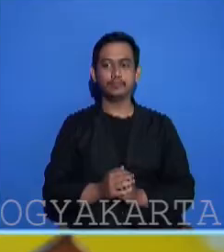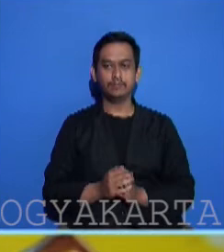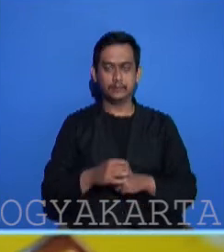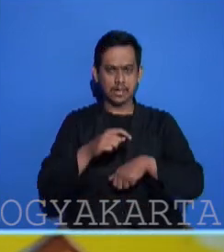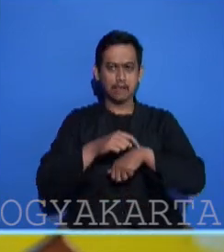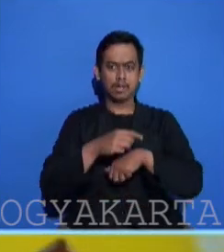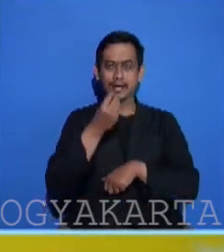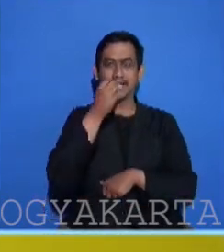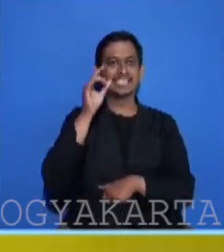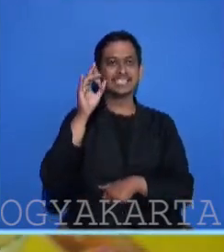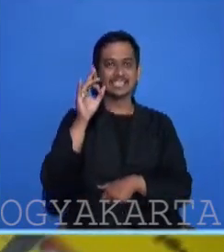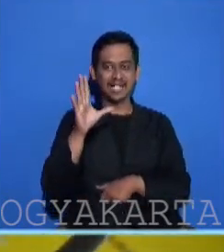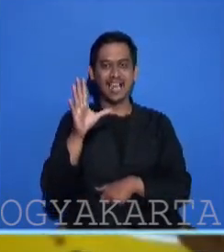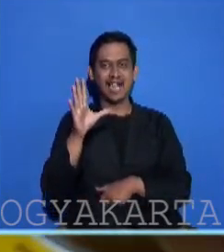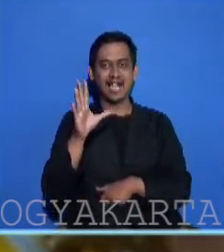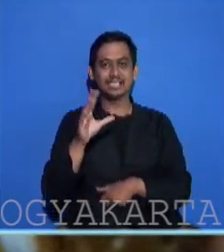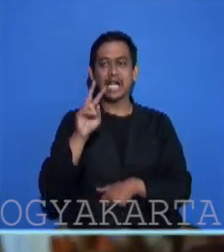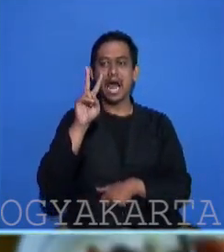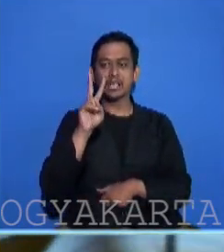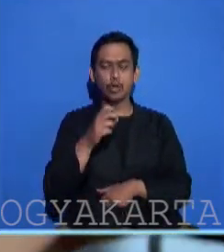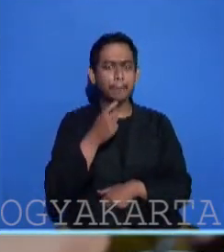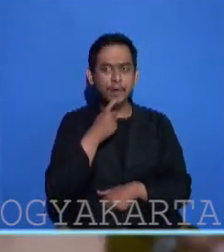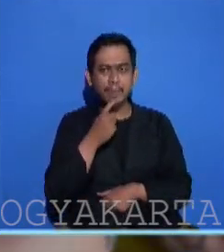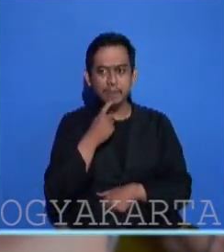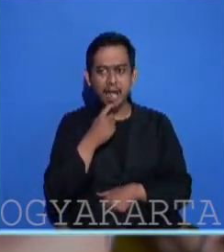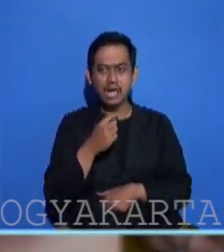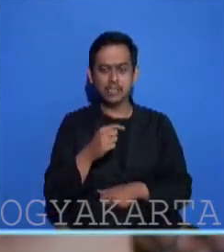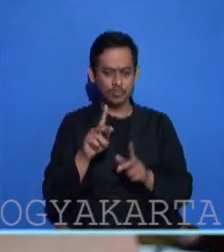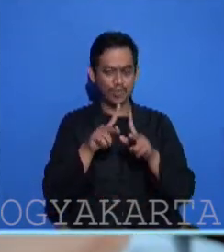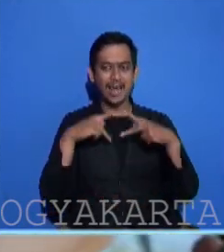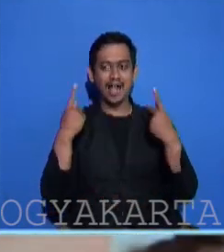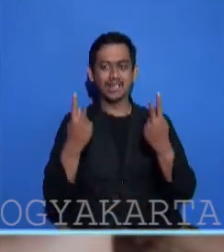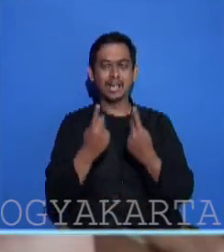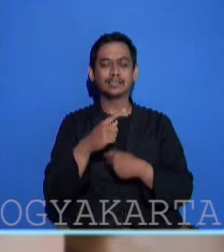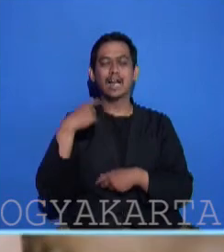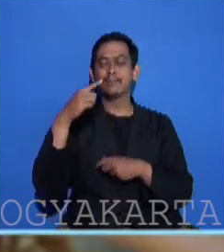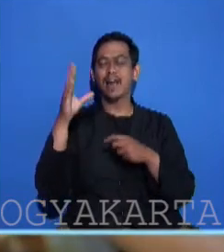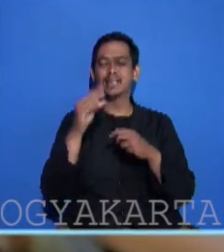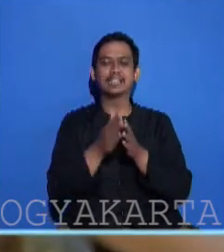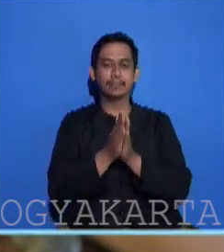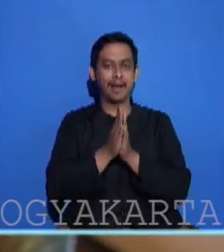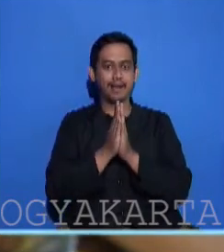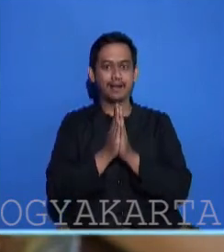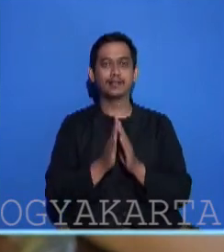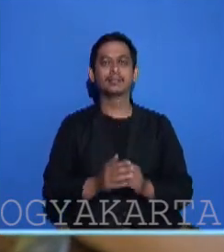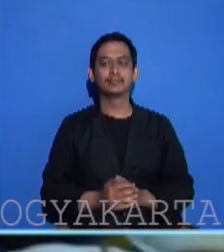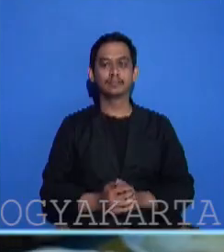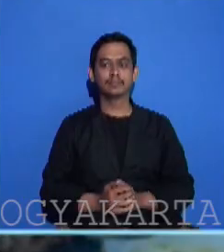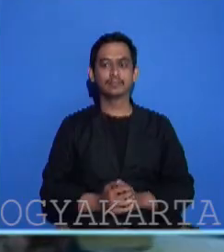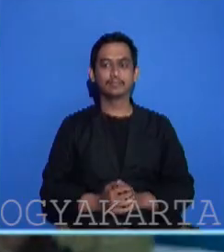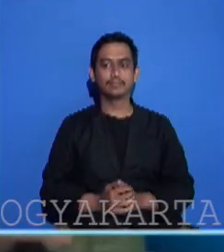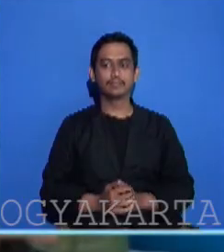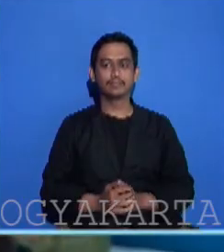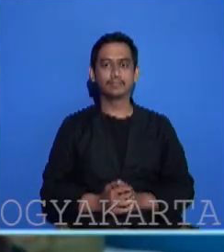makan siang selebihnya patut dicoba bersama keluarga di hari raya Husein Jayanegara